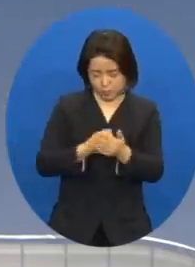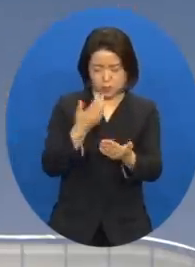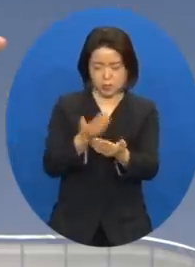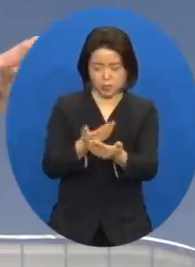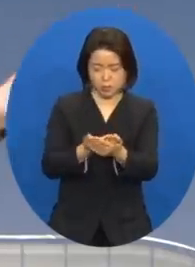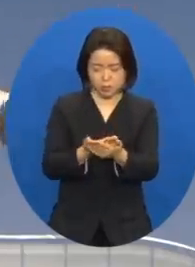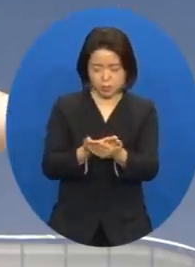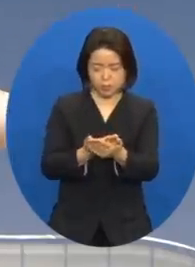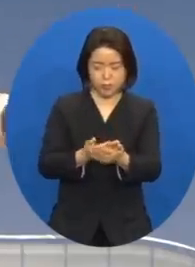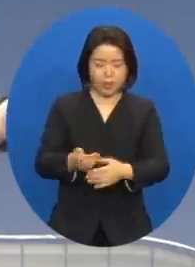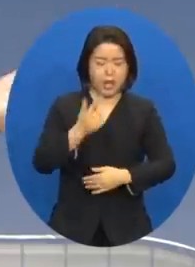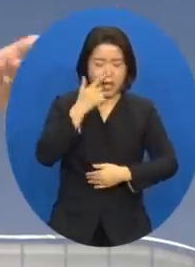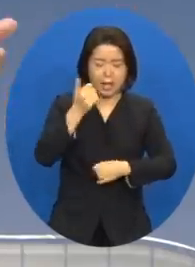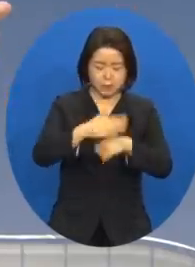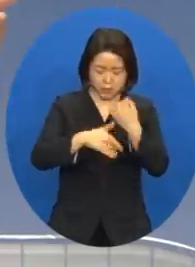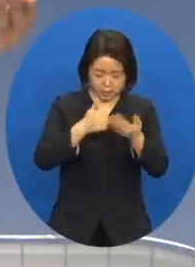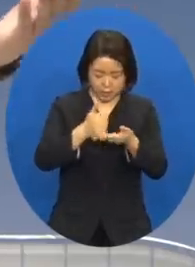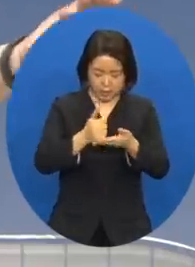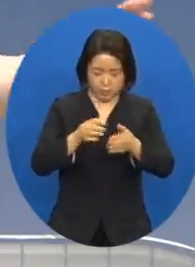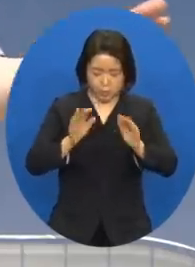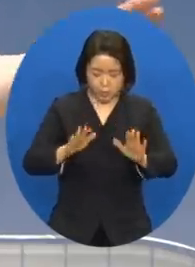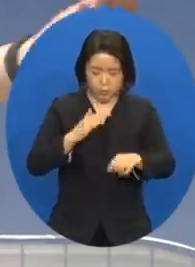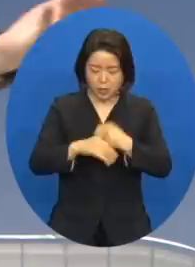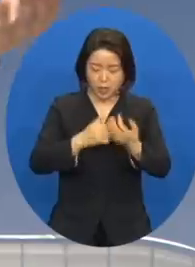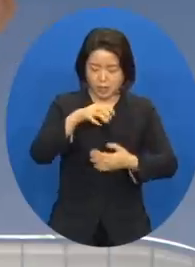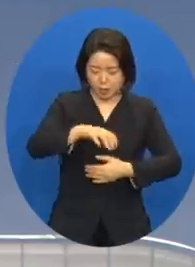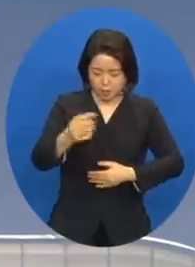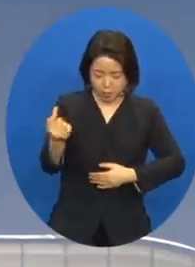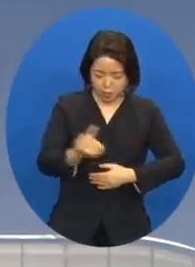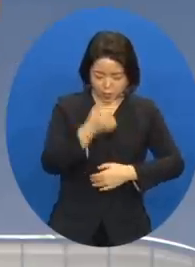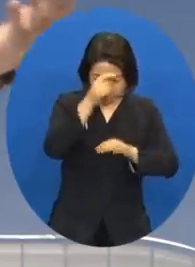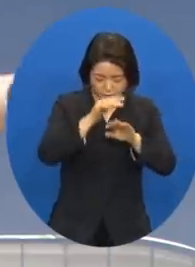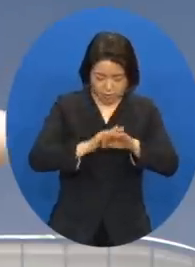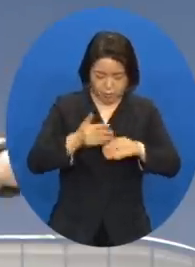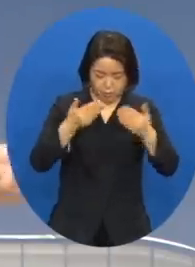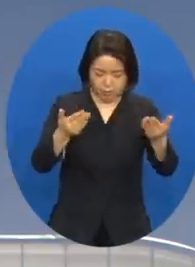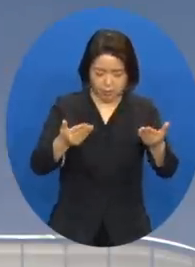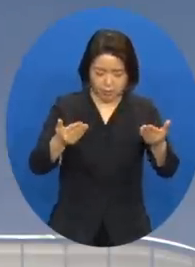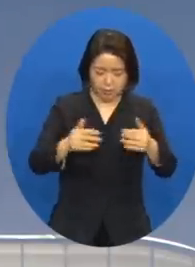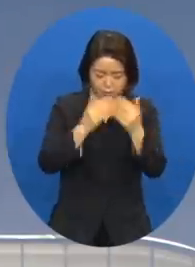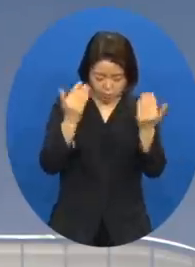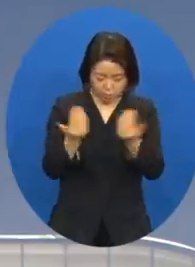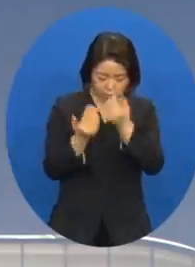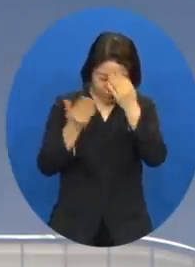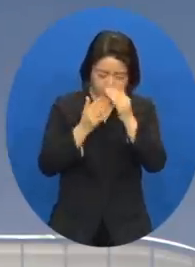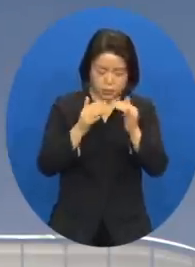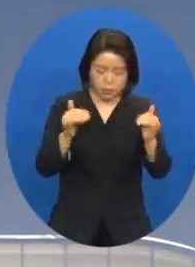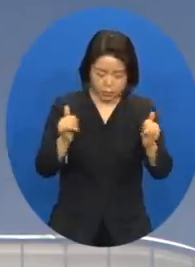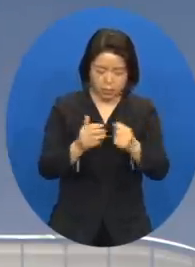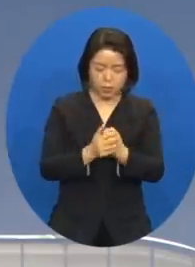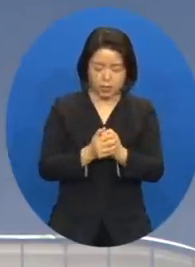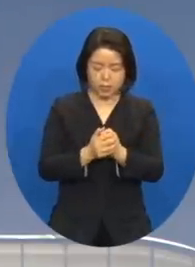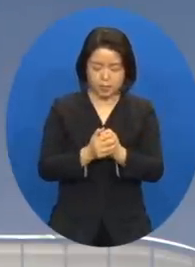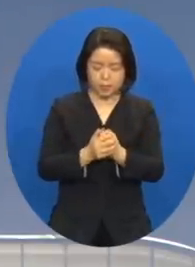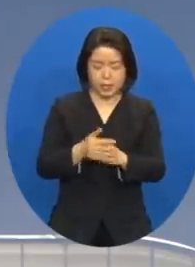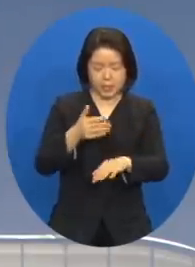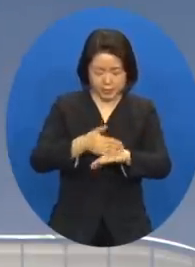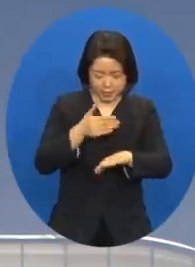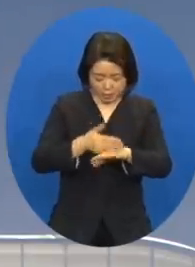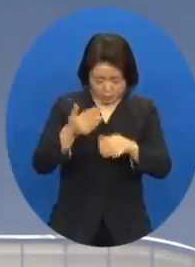아버지 하나님, 오늘도 하나님 앞에 나와 예배하는 사랑하는 성도들이